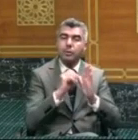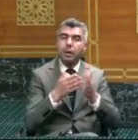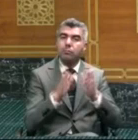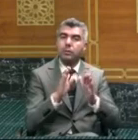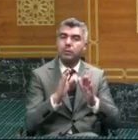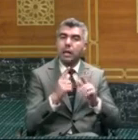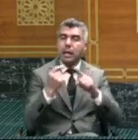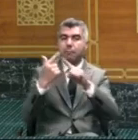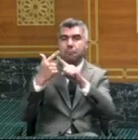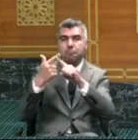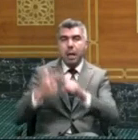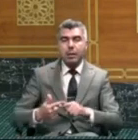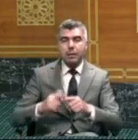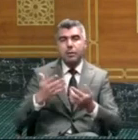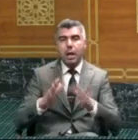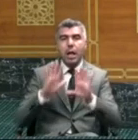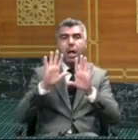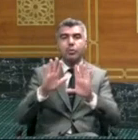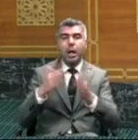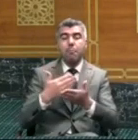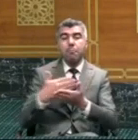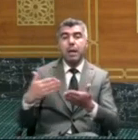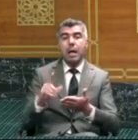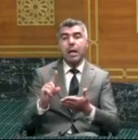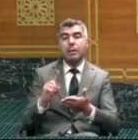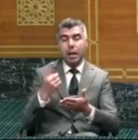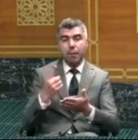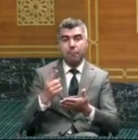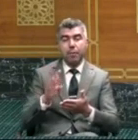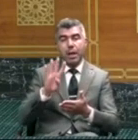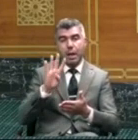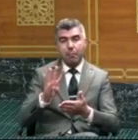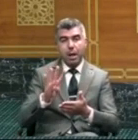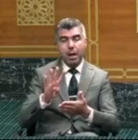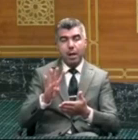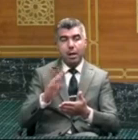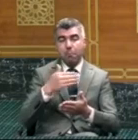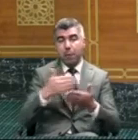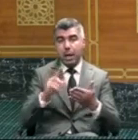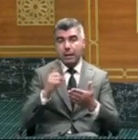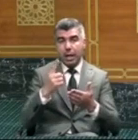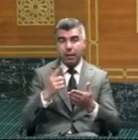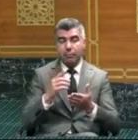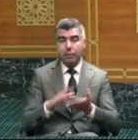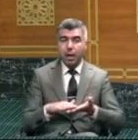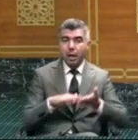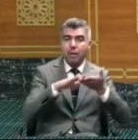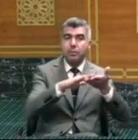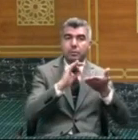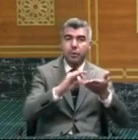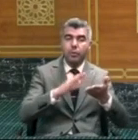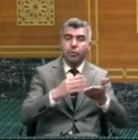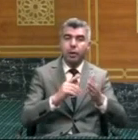اعتمادات تقدر بعشره الملاير تاع الدرهم اربعه وجهت للمكتب الوطني